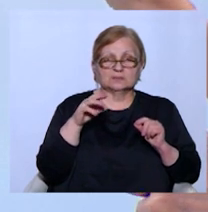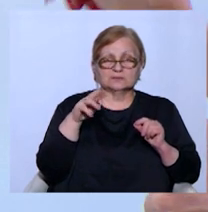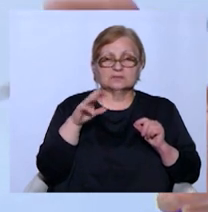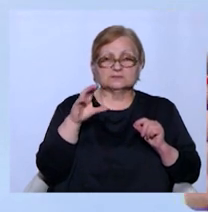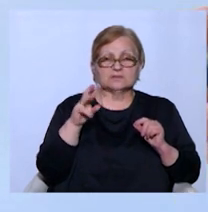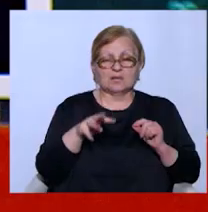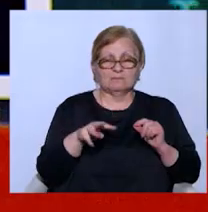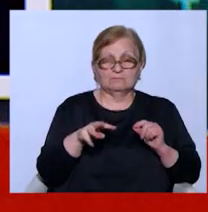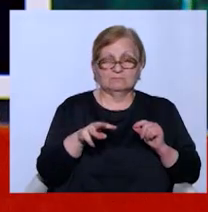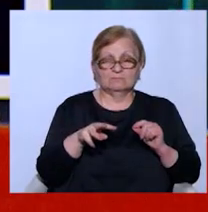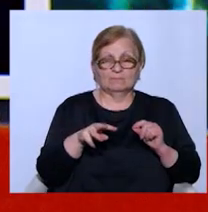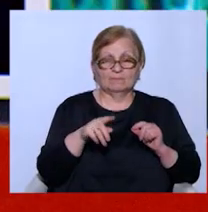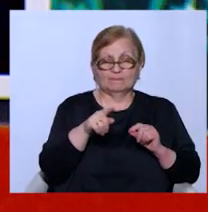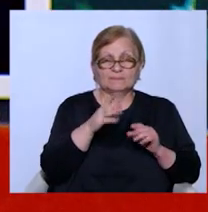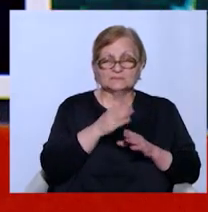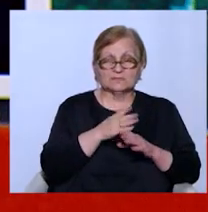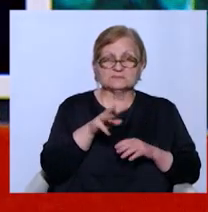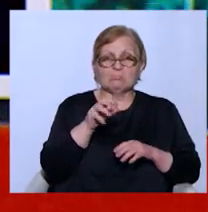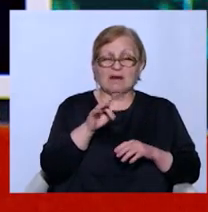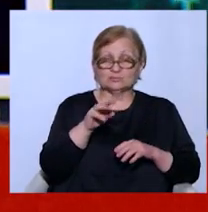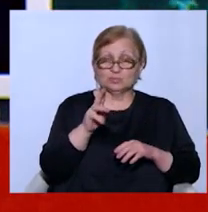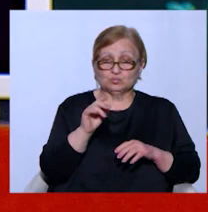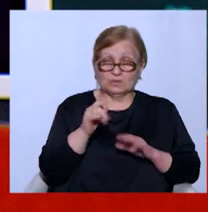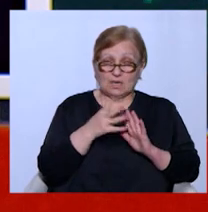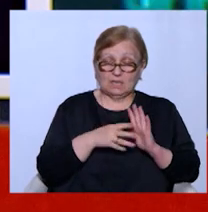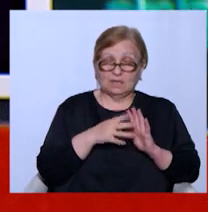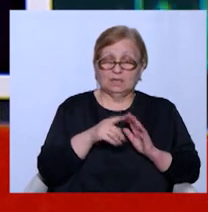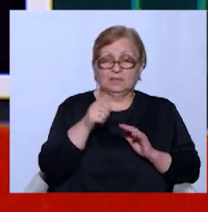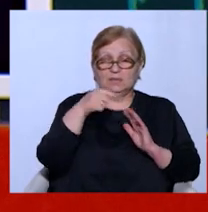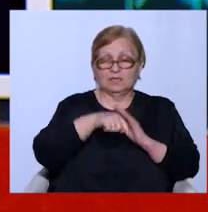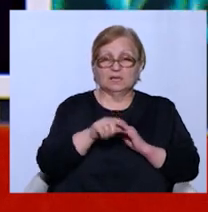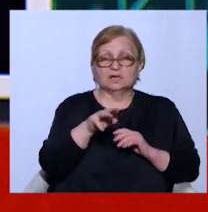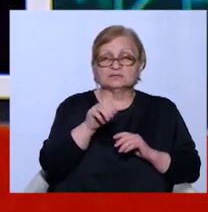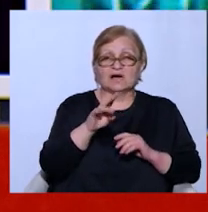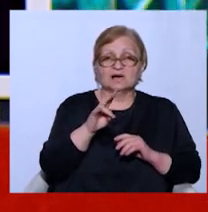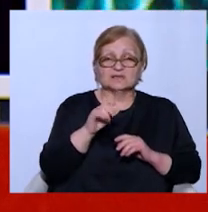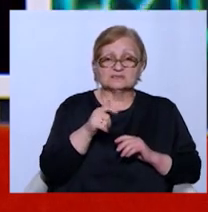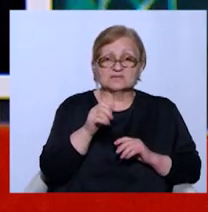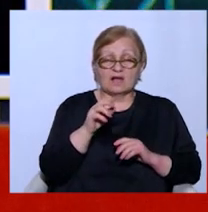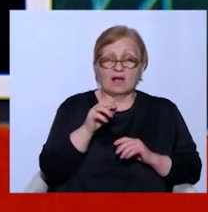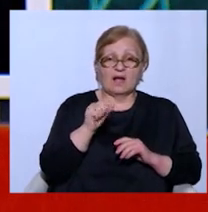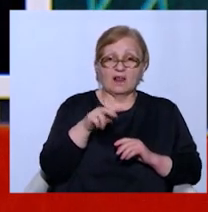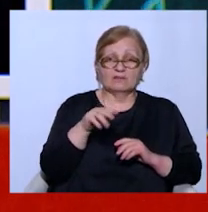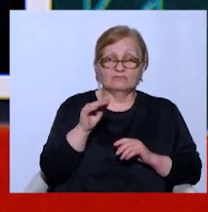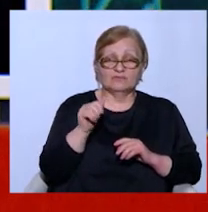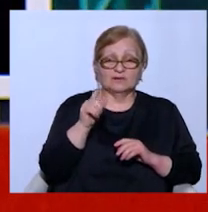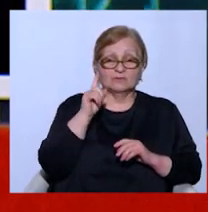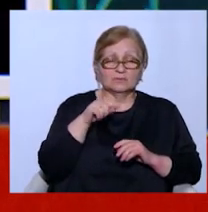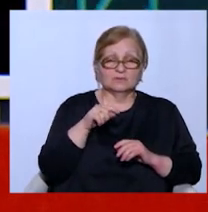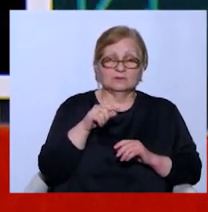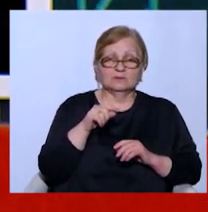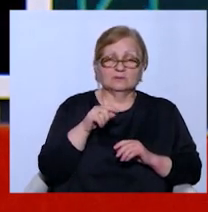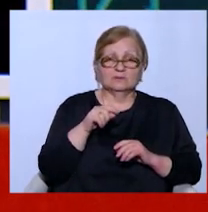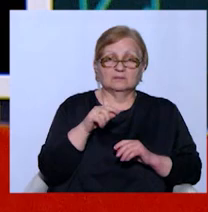DCM. არის მართკუთხა სამკუთხედი და ჩვენ ვიცით ტანგენს ალფა. ვიცით ტანგენს ალფა ნიშნავს, რომ ვიცით